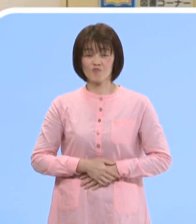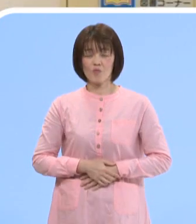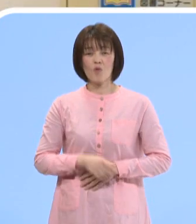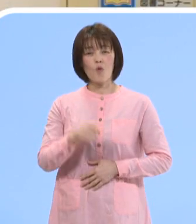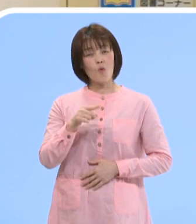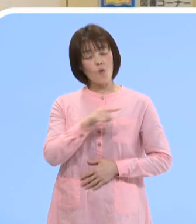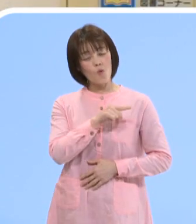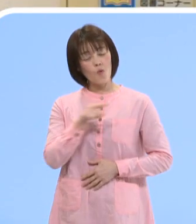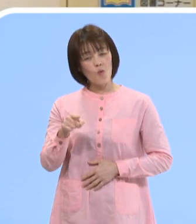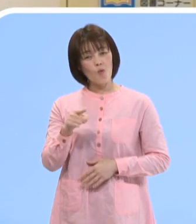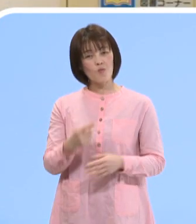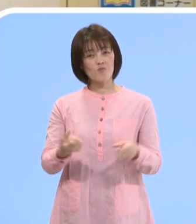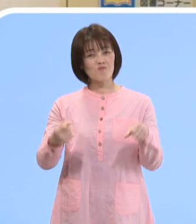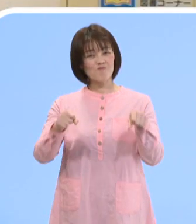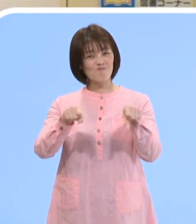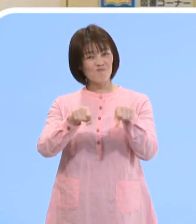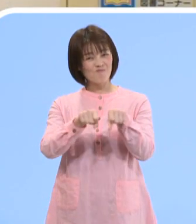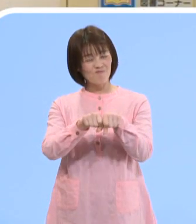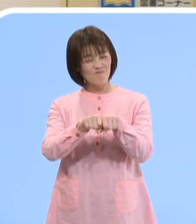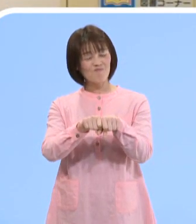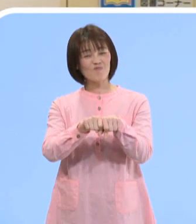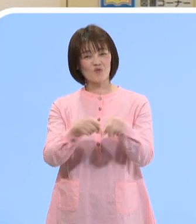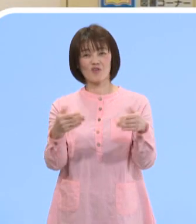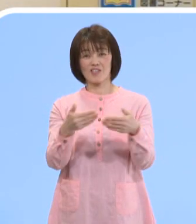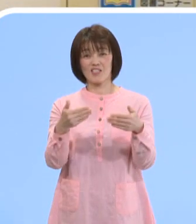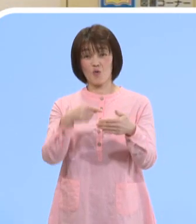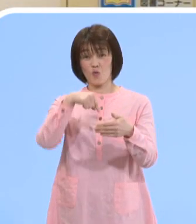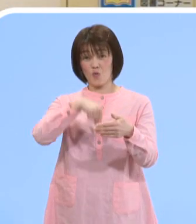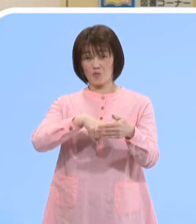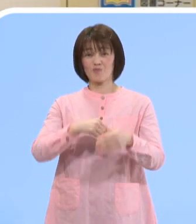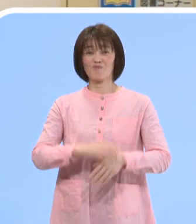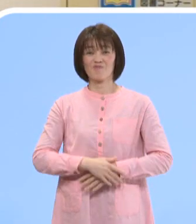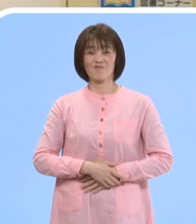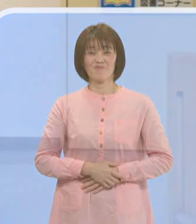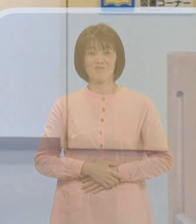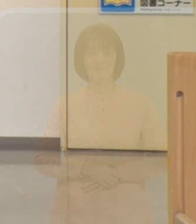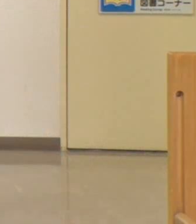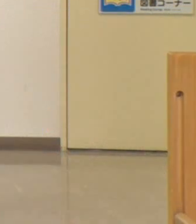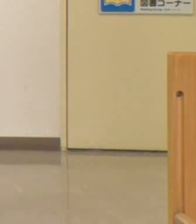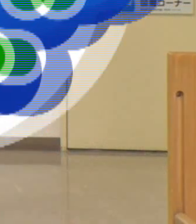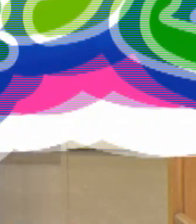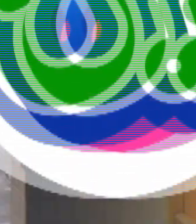そこをうまくつなぎ合わせる、そういうお仕事をして。